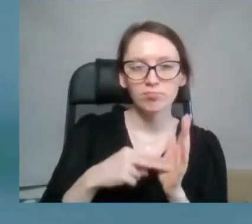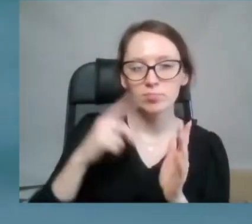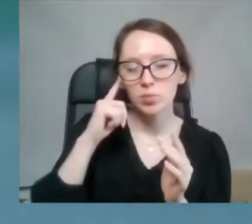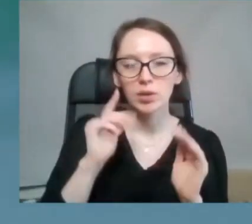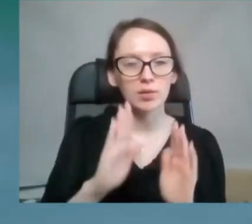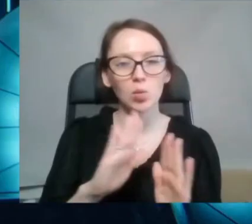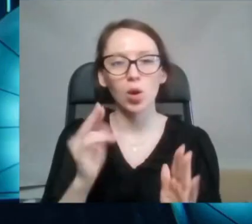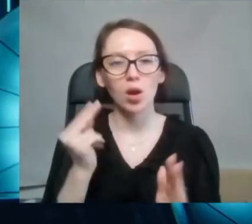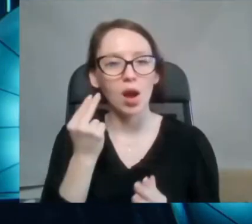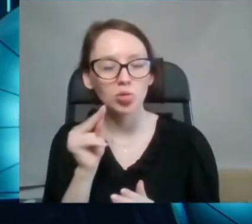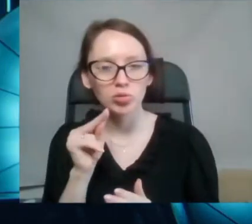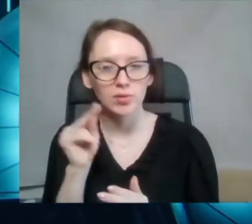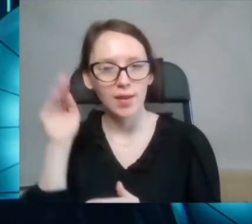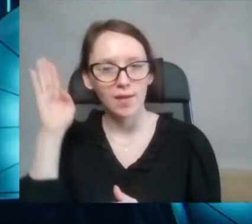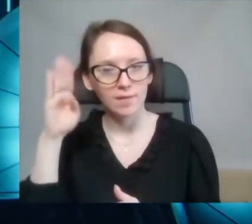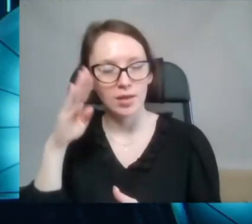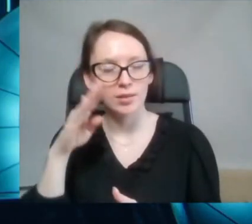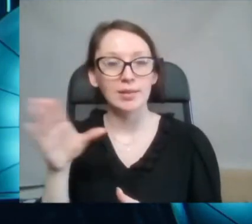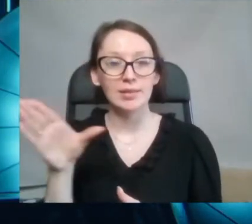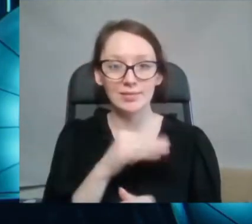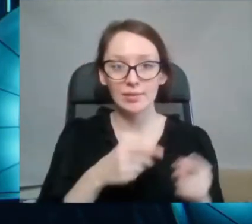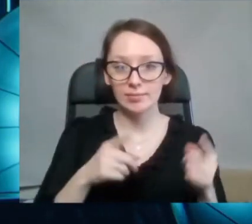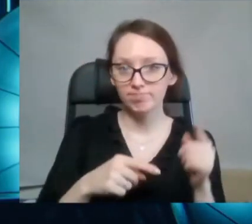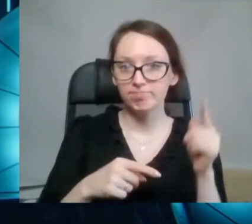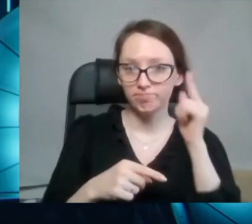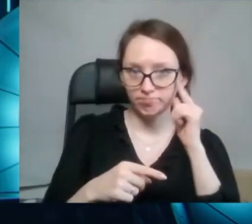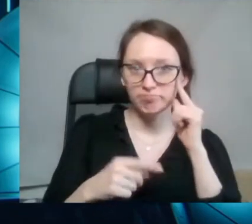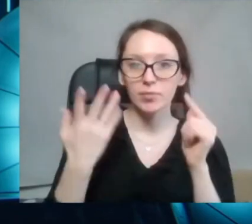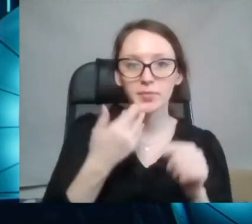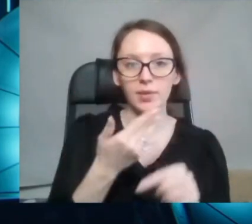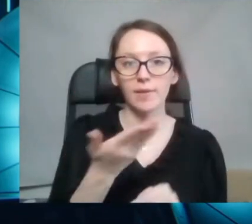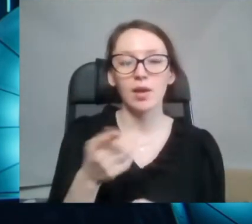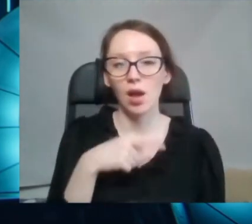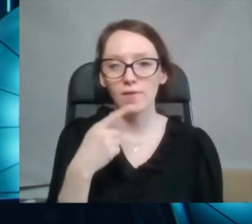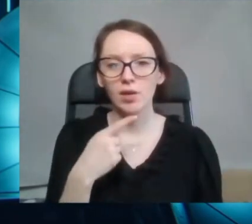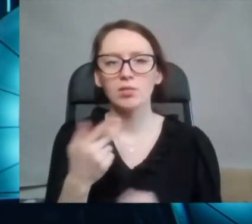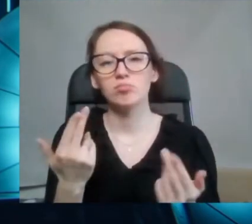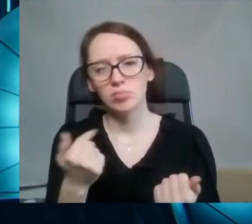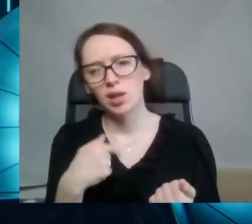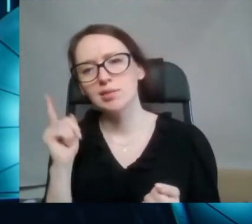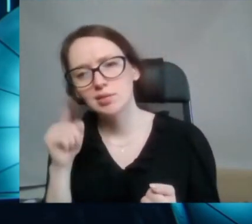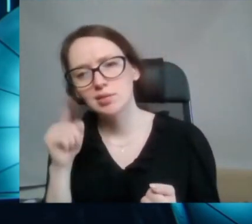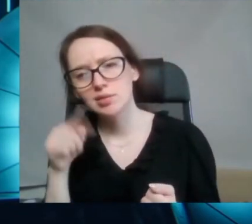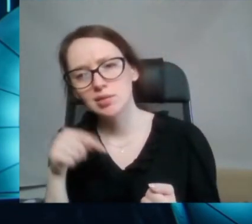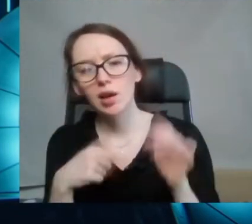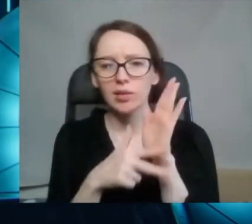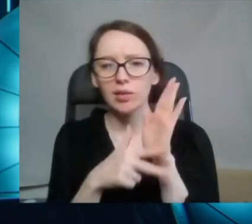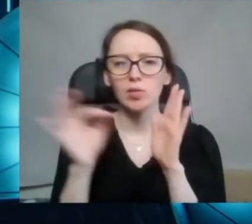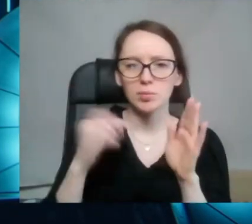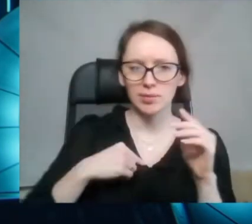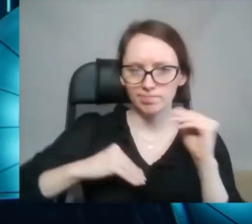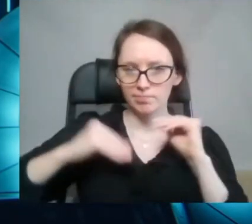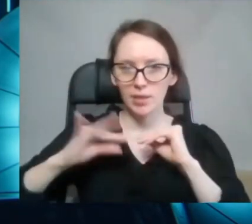качество воды. И все реально понимаете, когда вы говорите, да, я знаю, я на 80% состою из